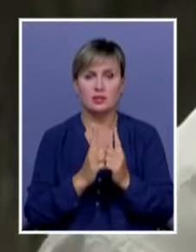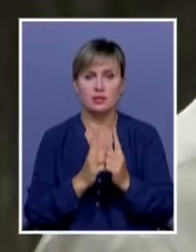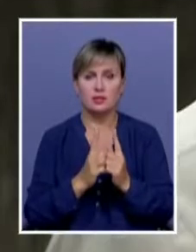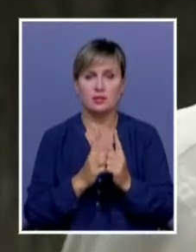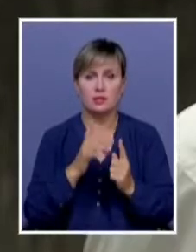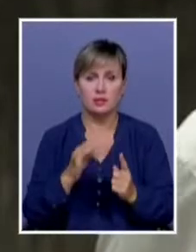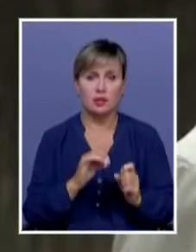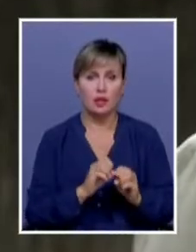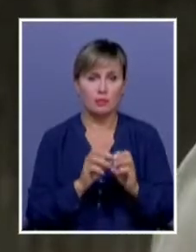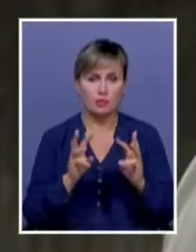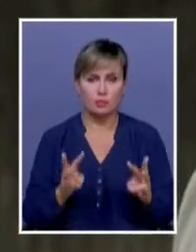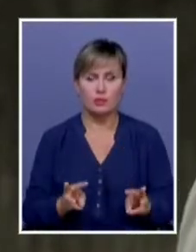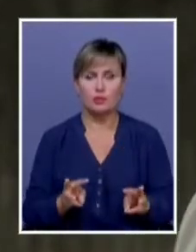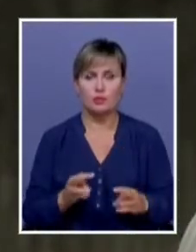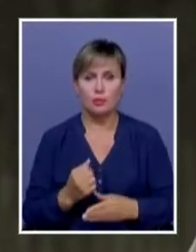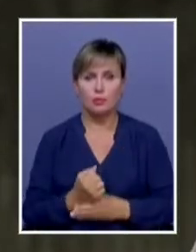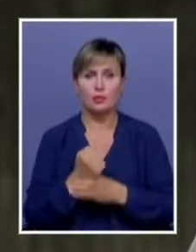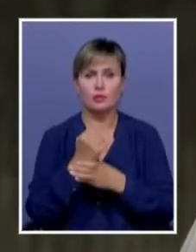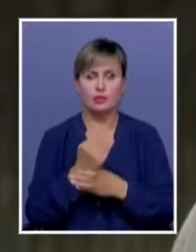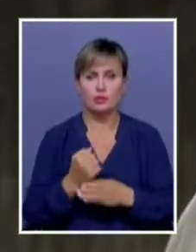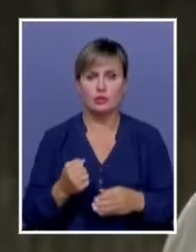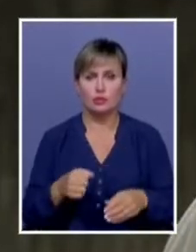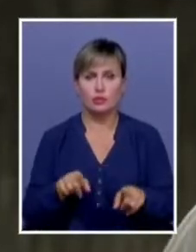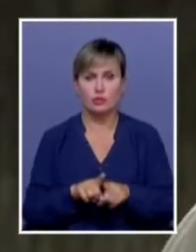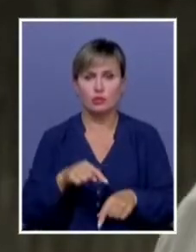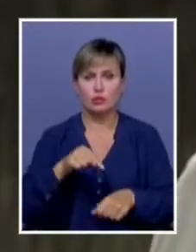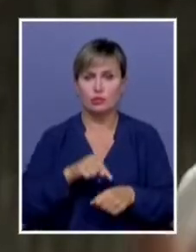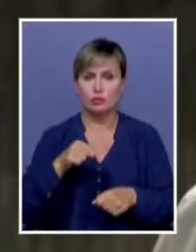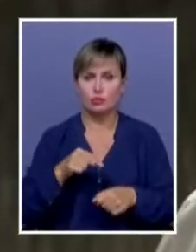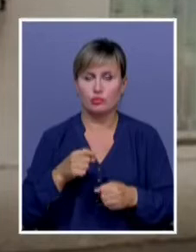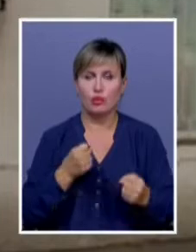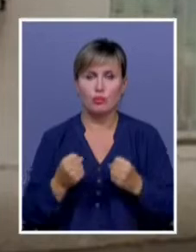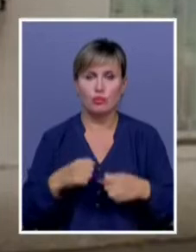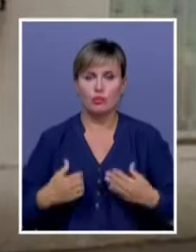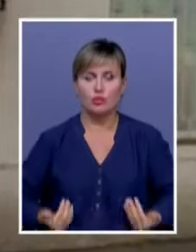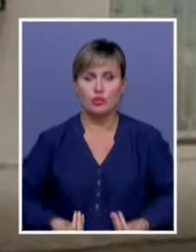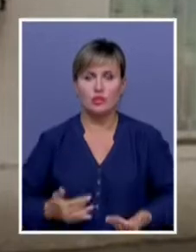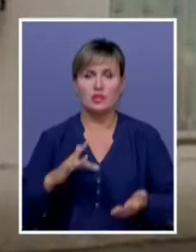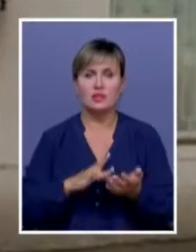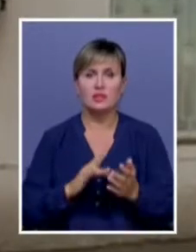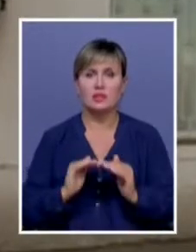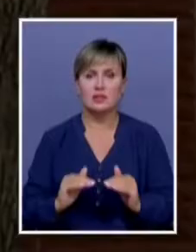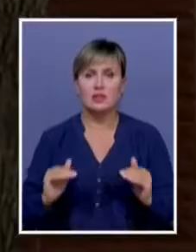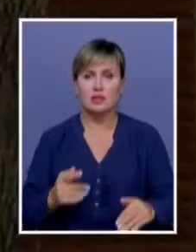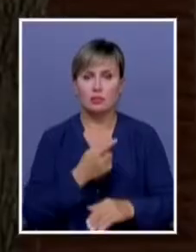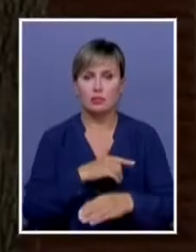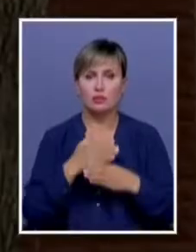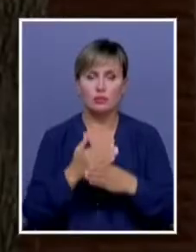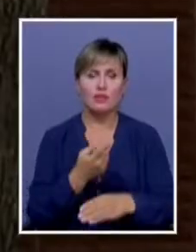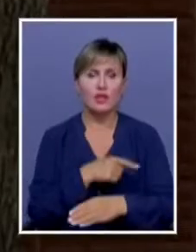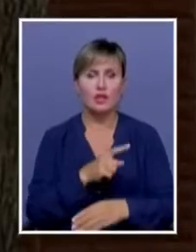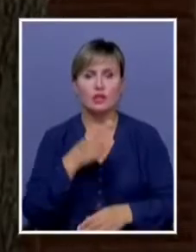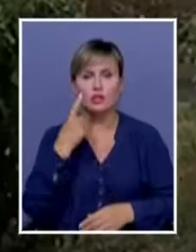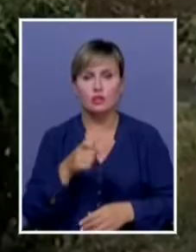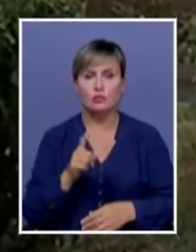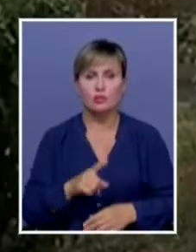и обеспечил ей, ну, поддержал, подкрепил чувство опоры в жизни. В Центре детской медицинской помощи врачи сообщают,